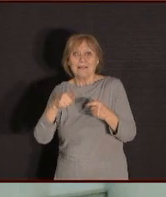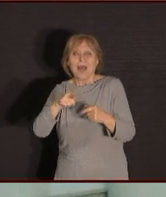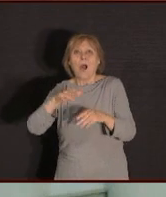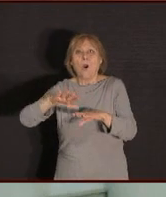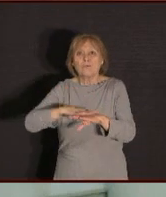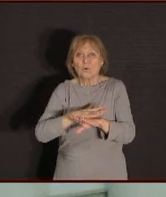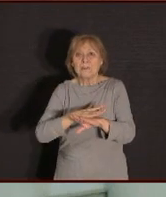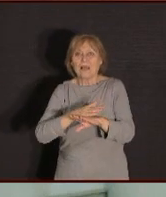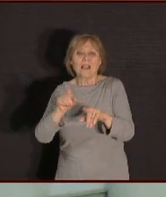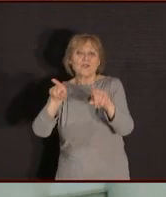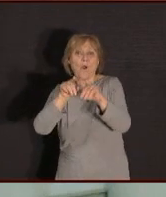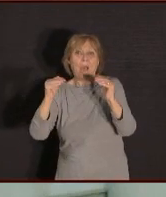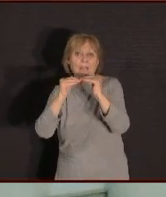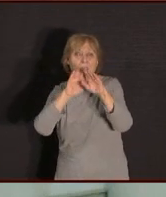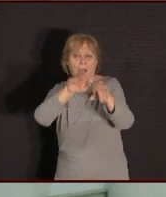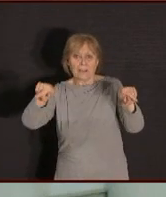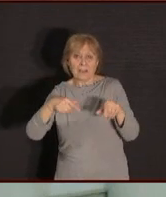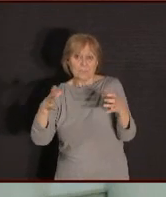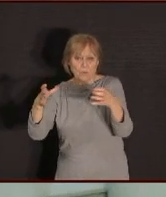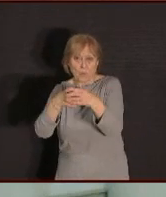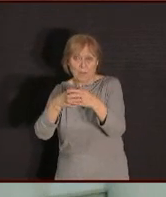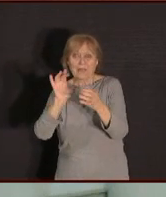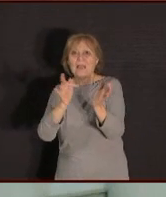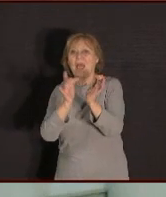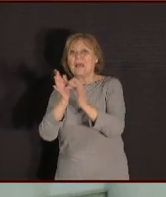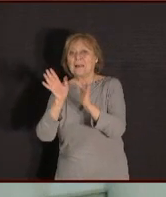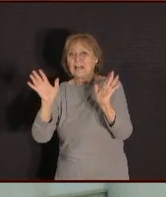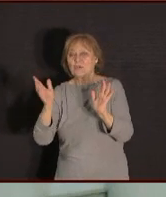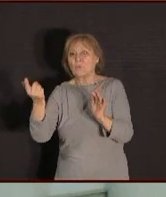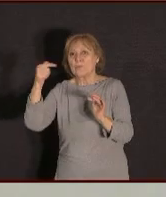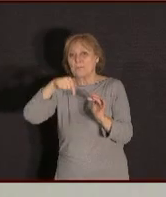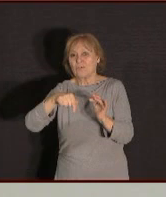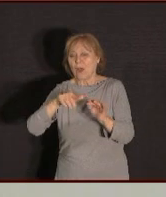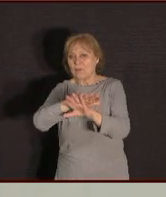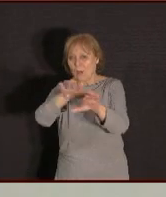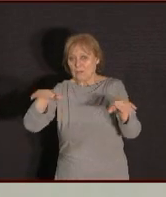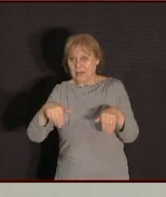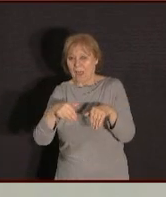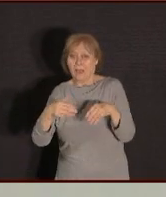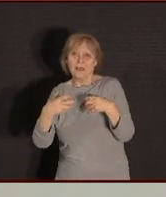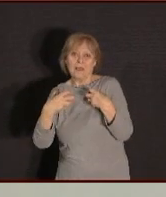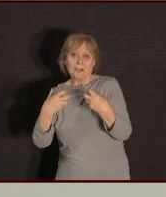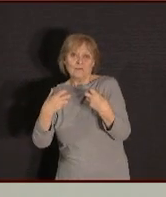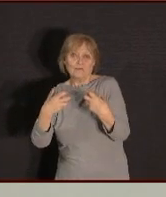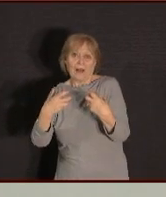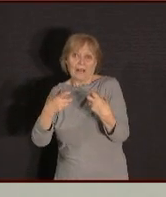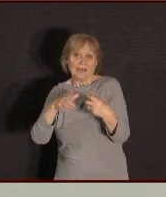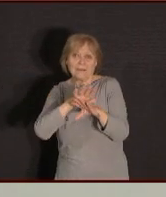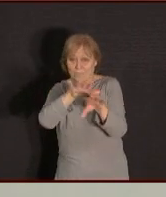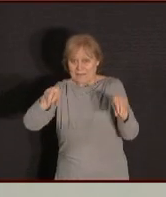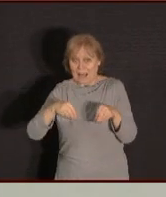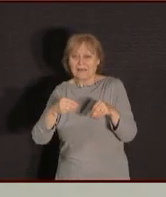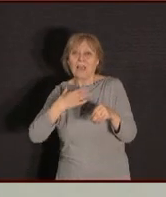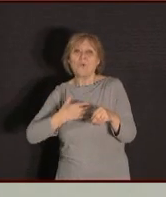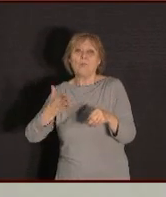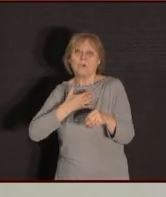so enaki, da smo skupaj, da Kristus je za vse prišel, želi, da ga vsi poznamo in so dobrodošli med nami.